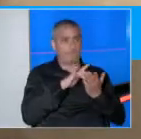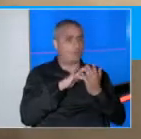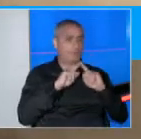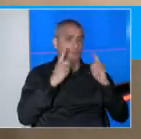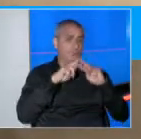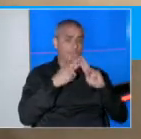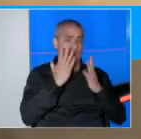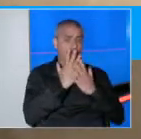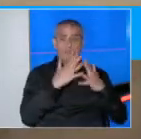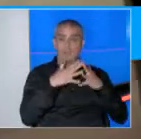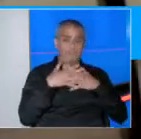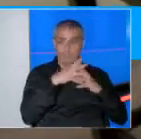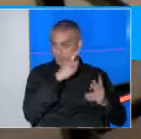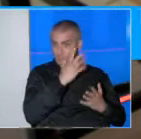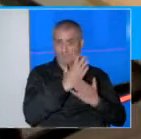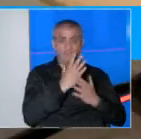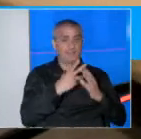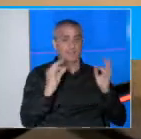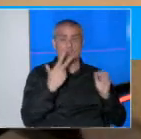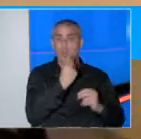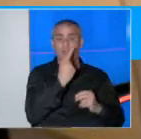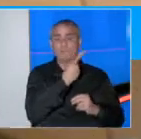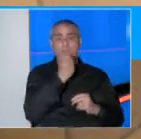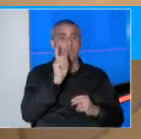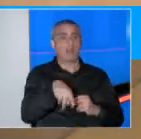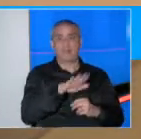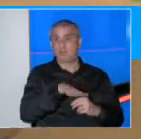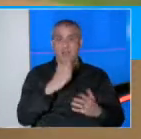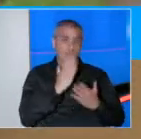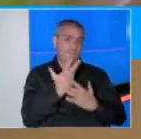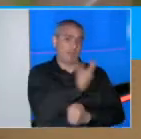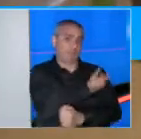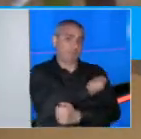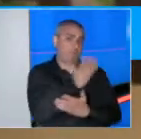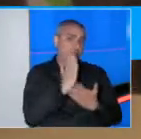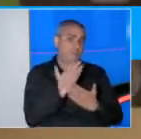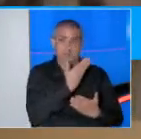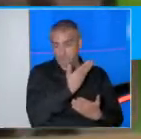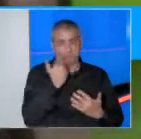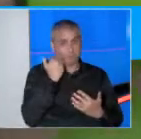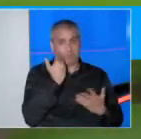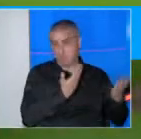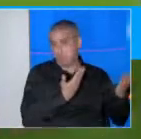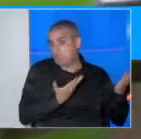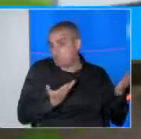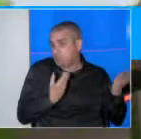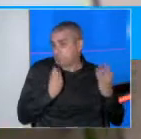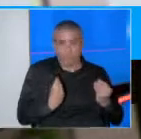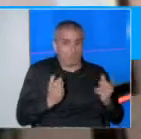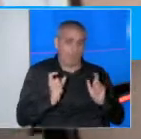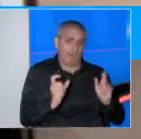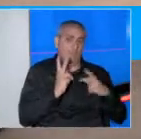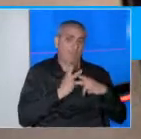שונים בעולם, בארצות הברית כבר התחילו לחסן מאות אלפי ילדים, והוא יעיל